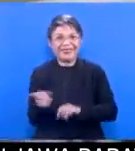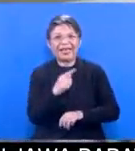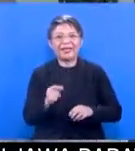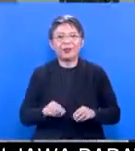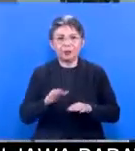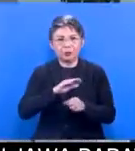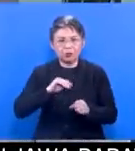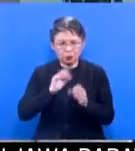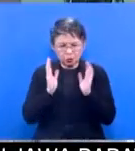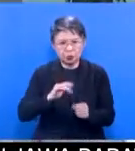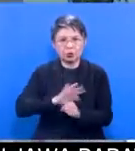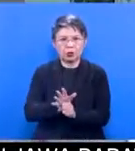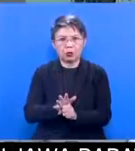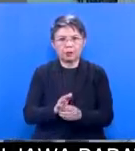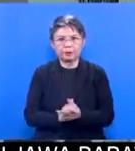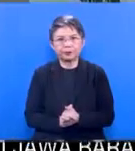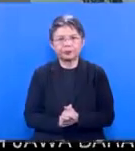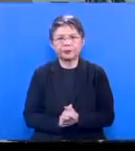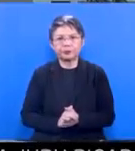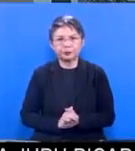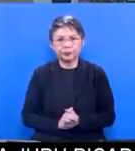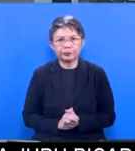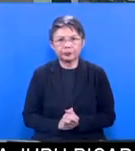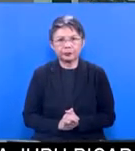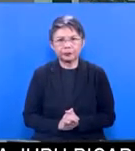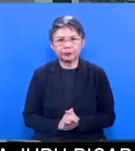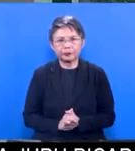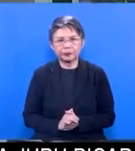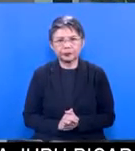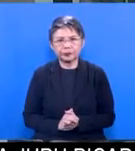disiapkan dan akan segera dioperasikan dalam waktu dekat.